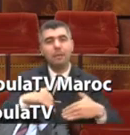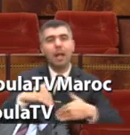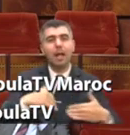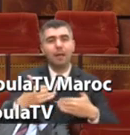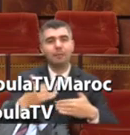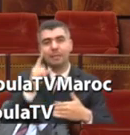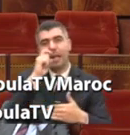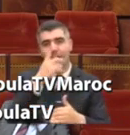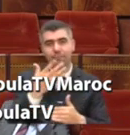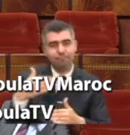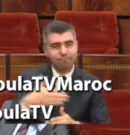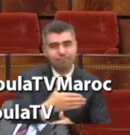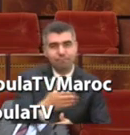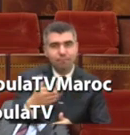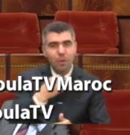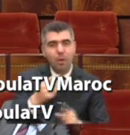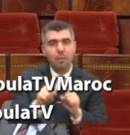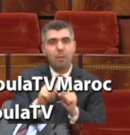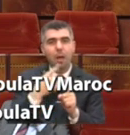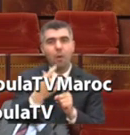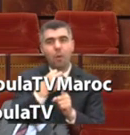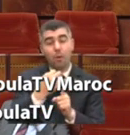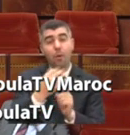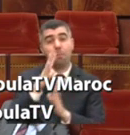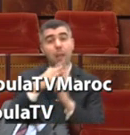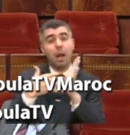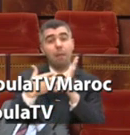نطالب فقط بتنزيل البرنامج الحكومي